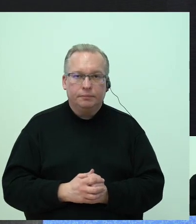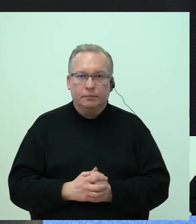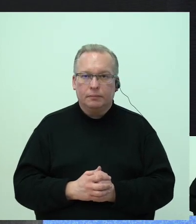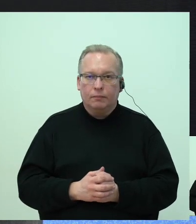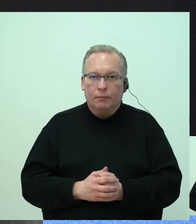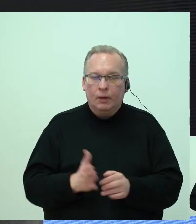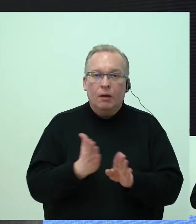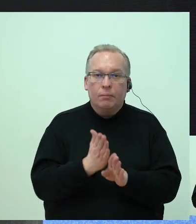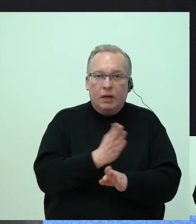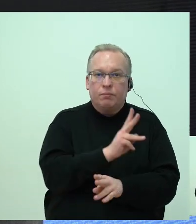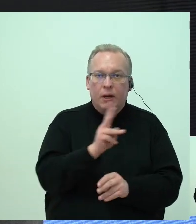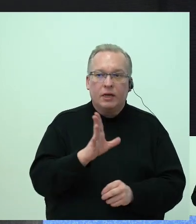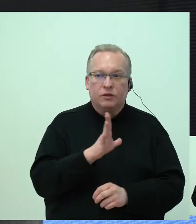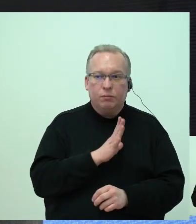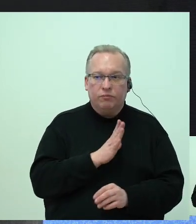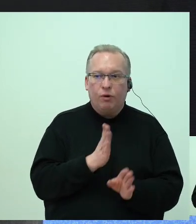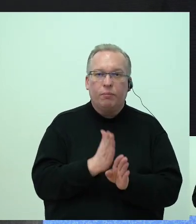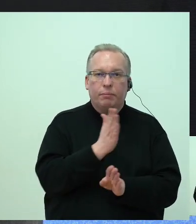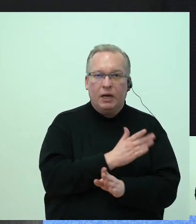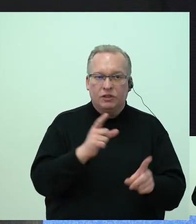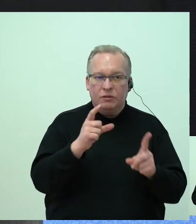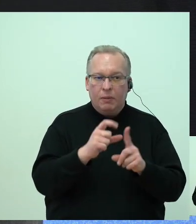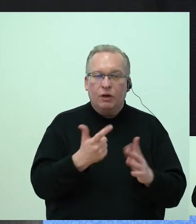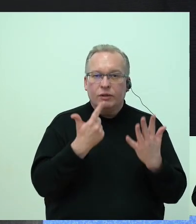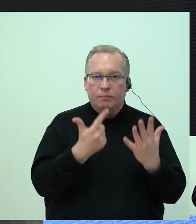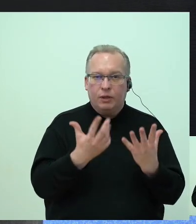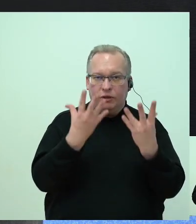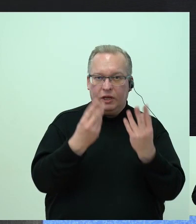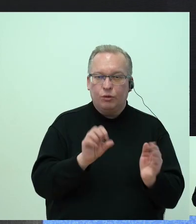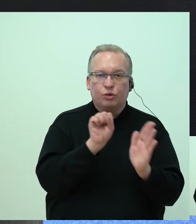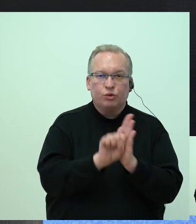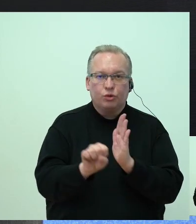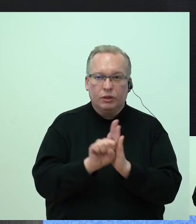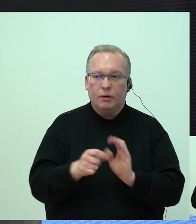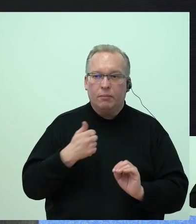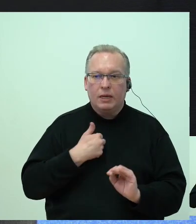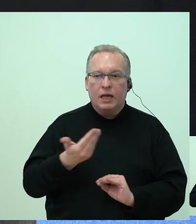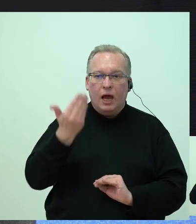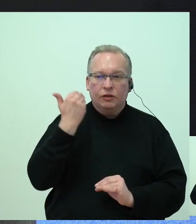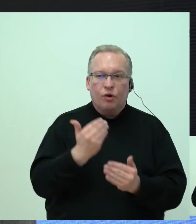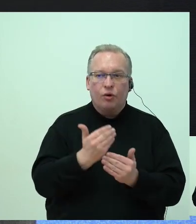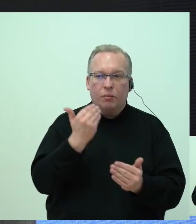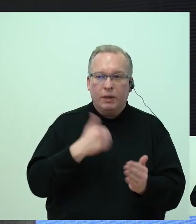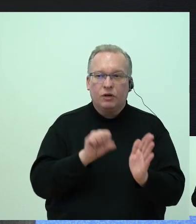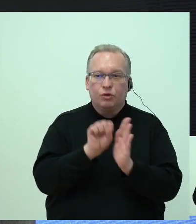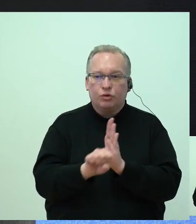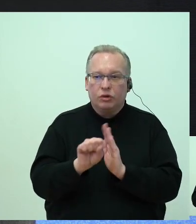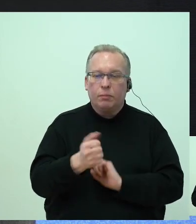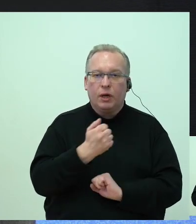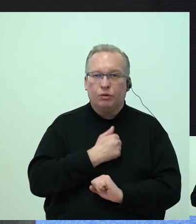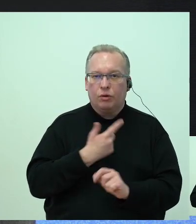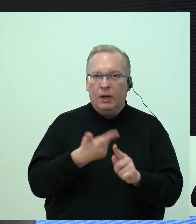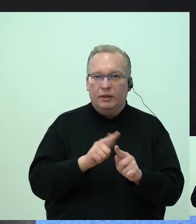Prieš pat, kas nutiko prieš pat spalio 7-osios žudynės? Mes anksčiau, dar prieš tas žudynės, turėjome